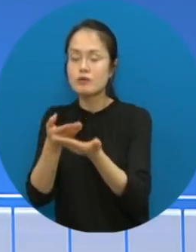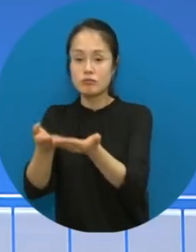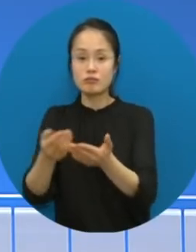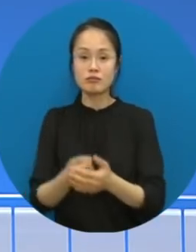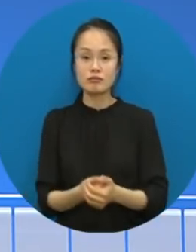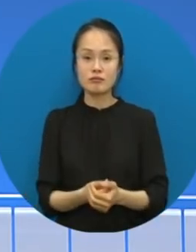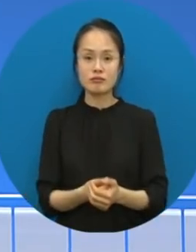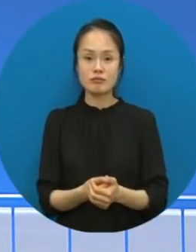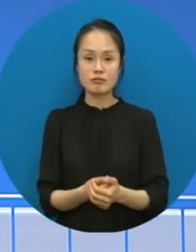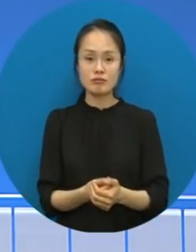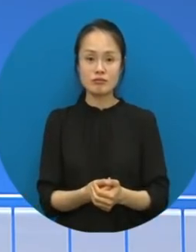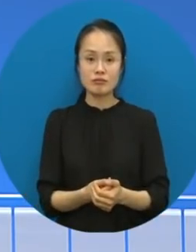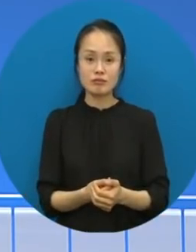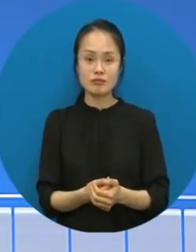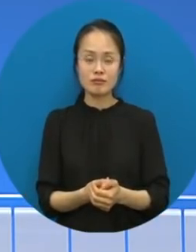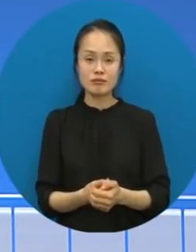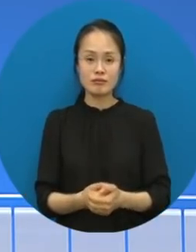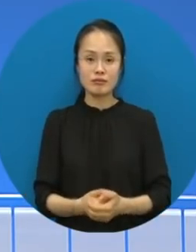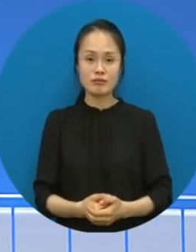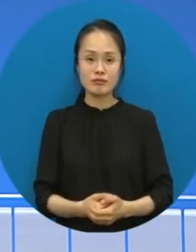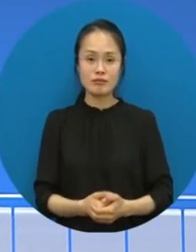말도 안 되는데,